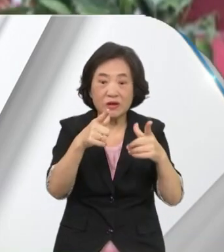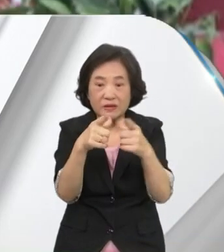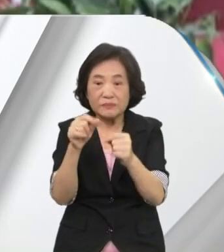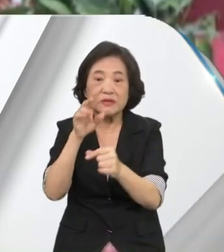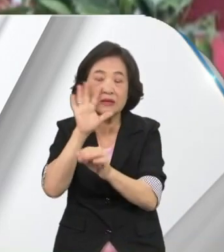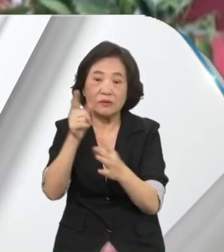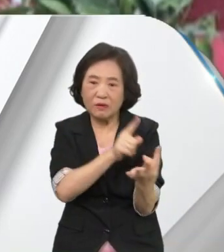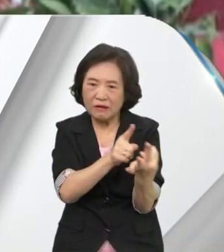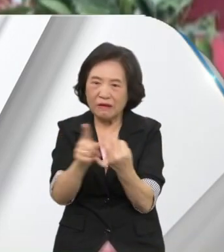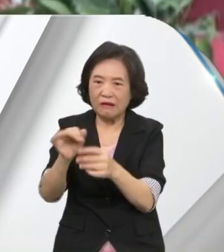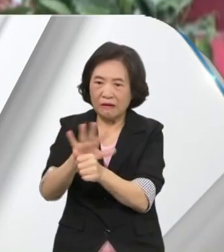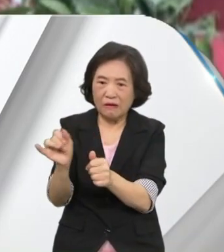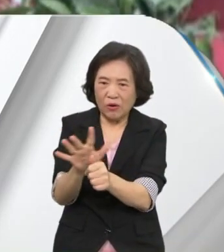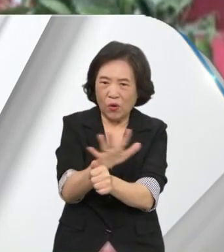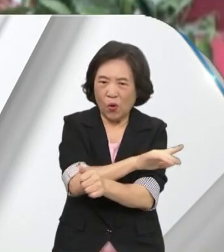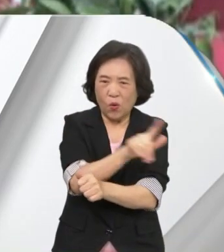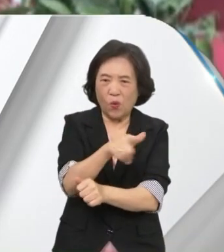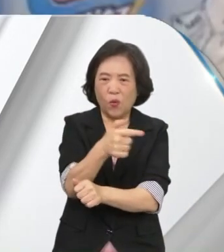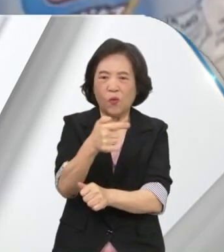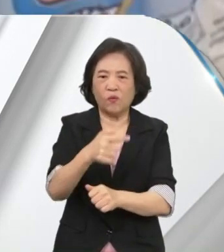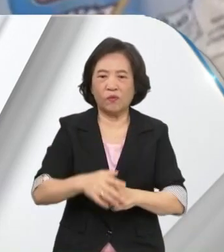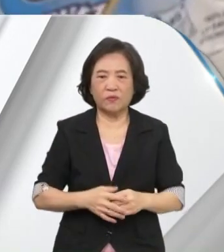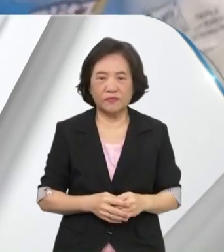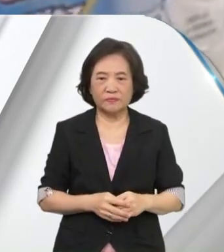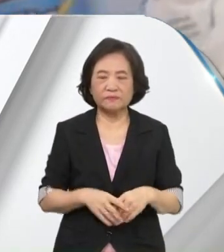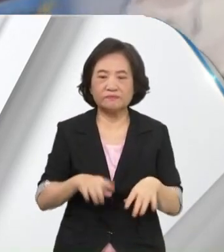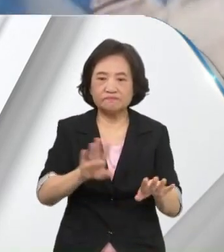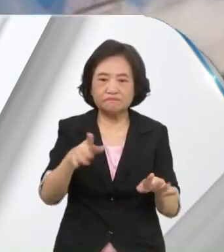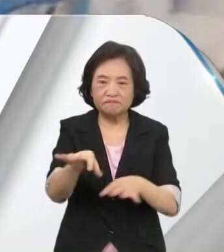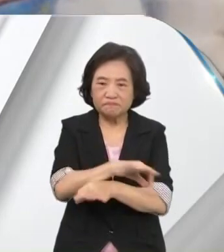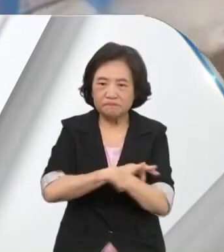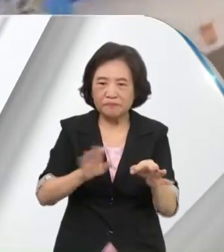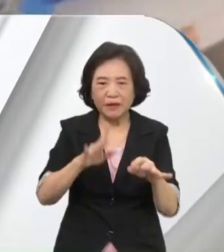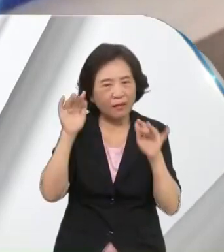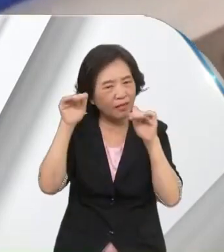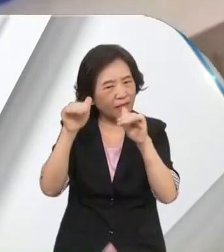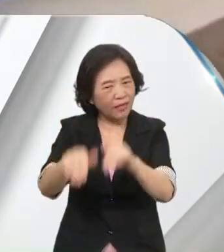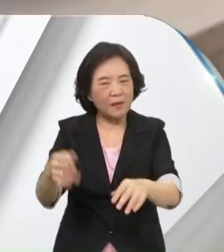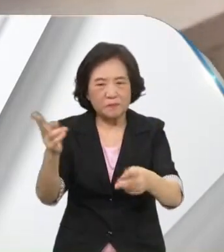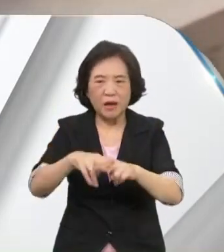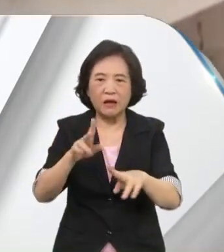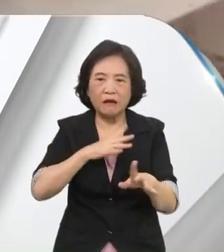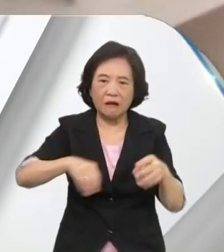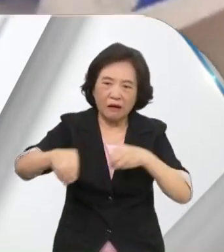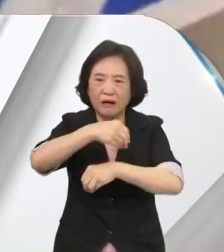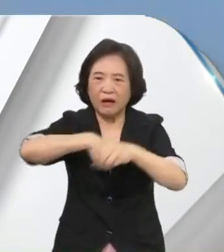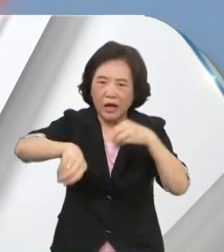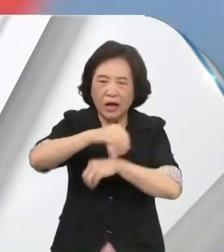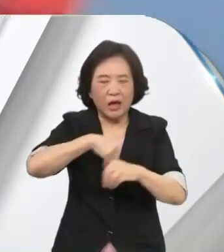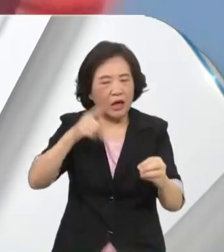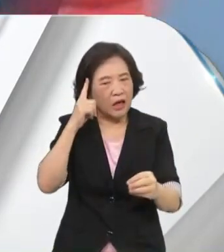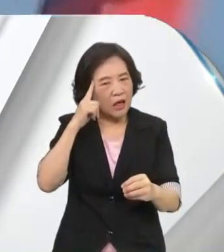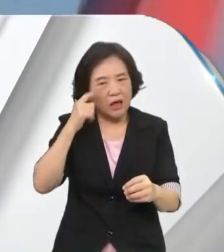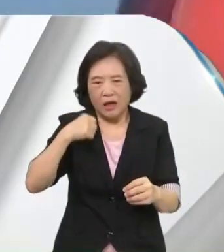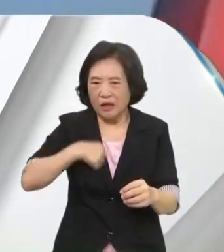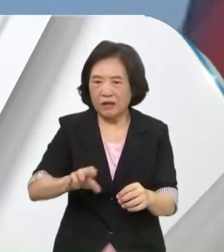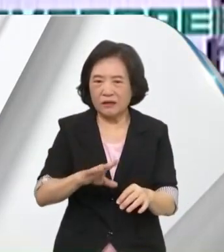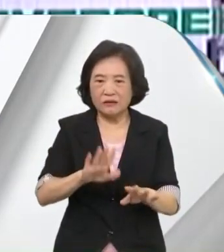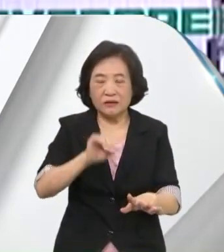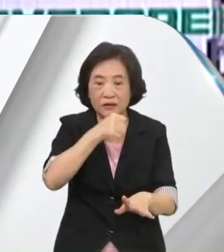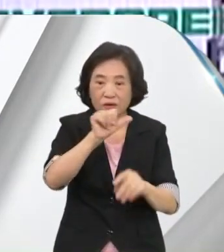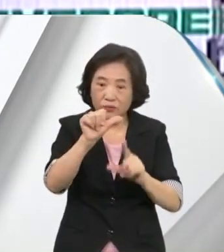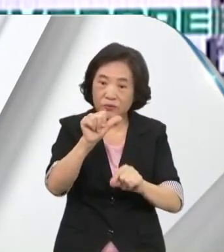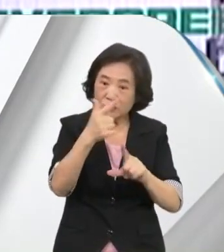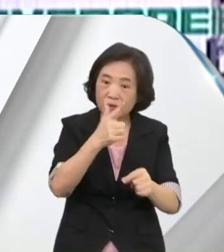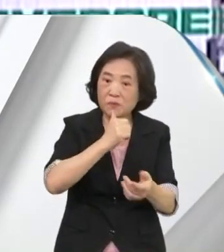泰国也都天气疫情又再个强起来耶，经济都还要封锁，也是解封算法。不过台湾5、6年